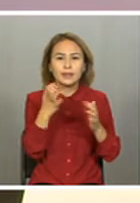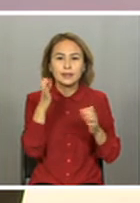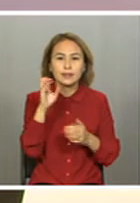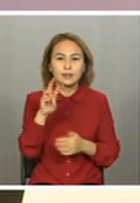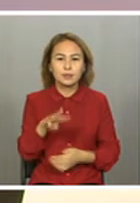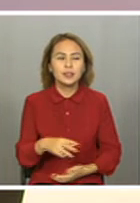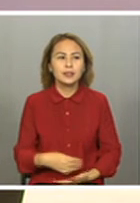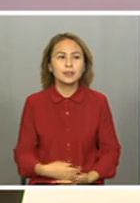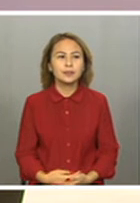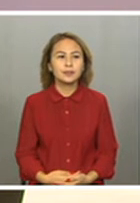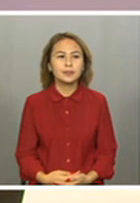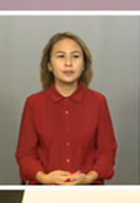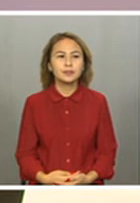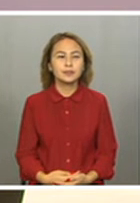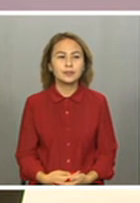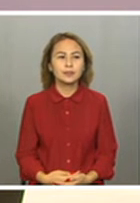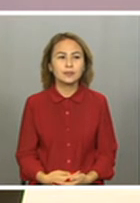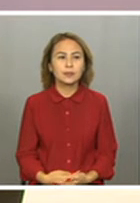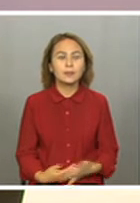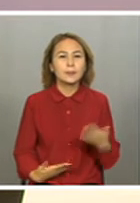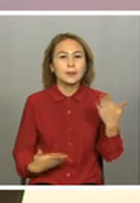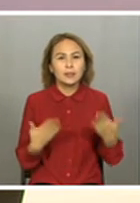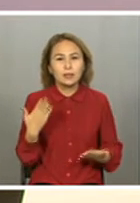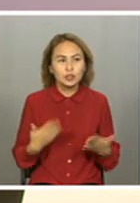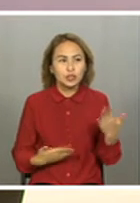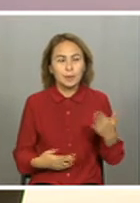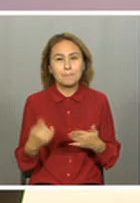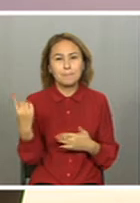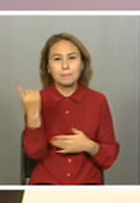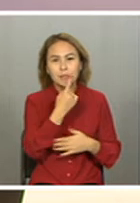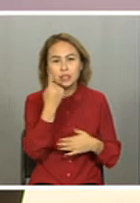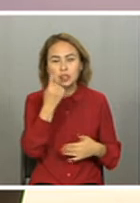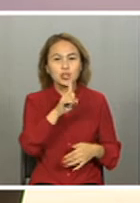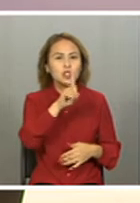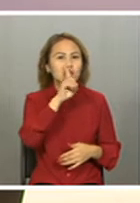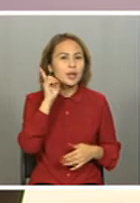тең. Ендеше бірінші жасыл жолақты